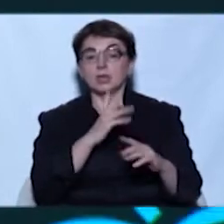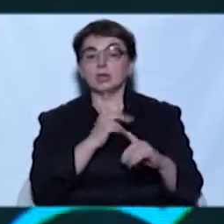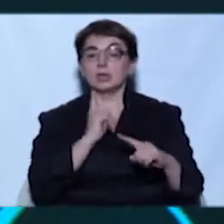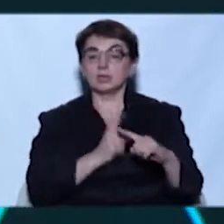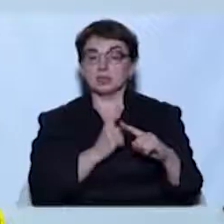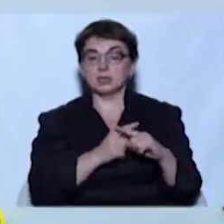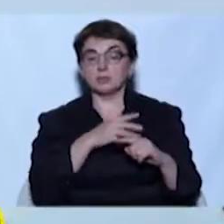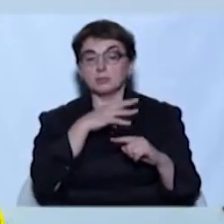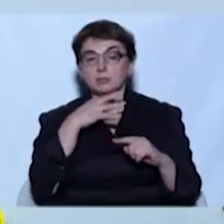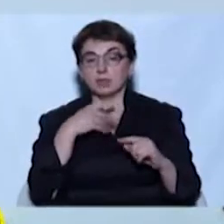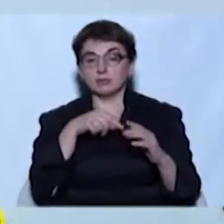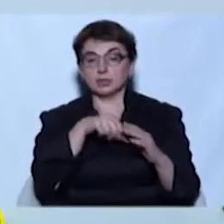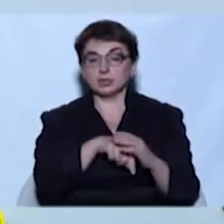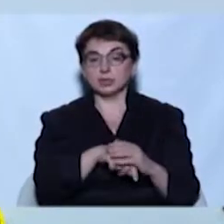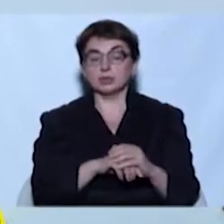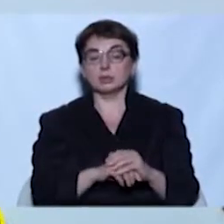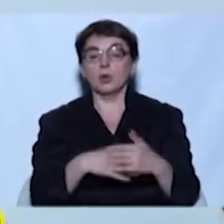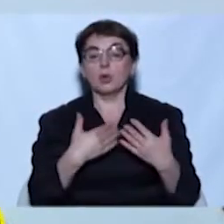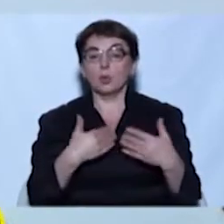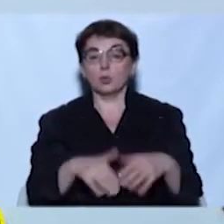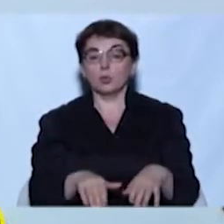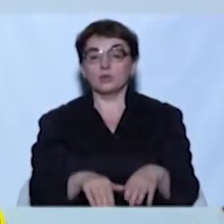ლითონებისაგან. Და უკვე